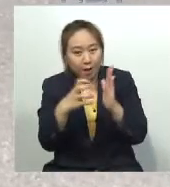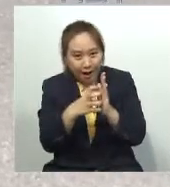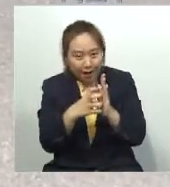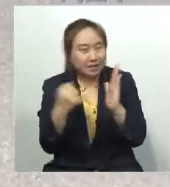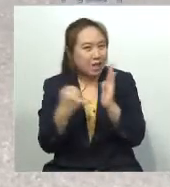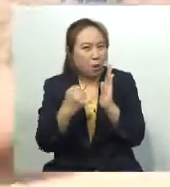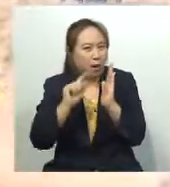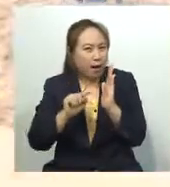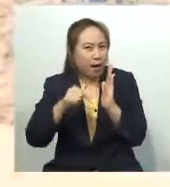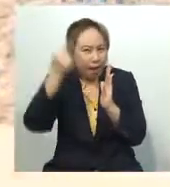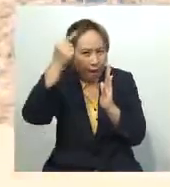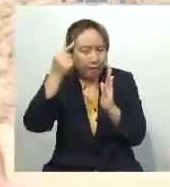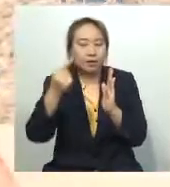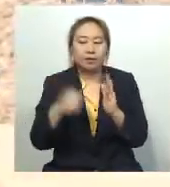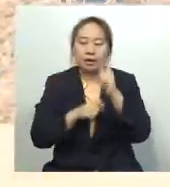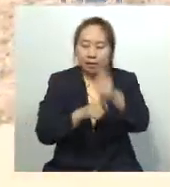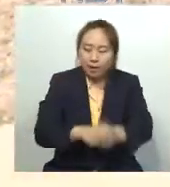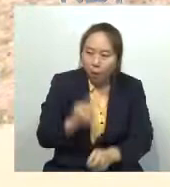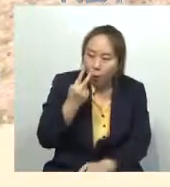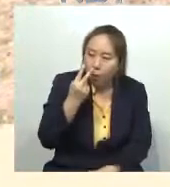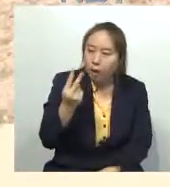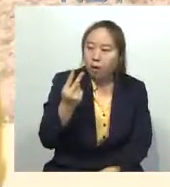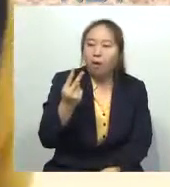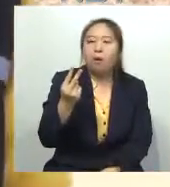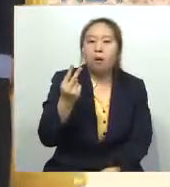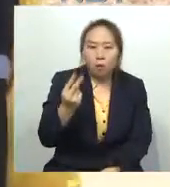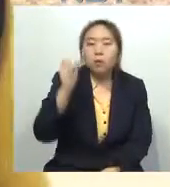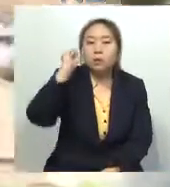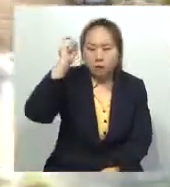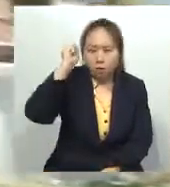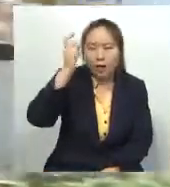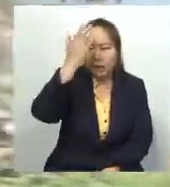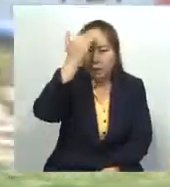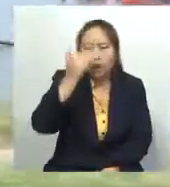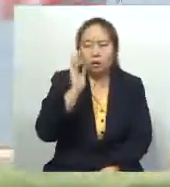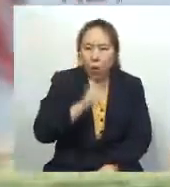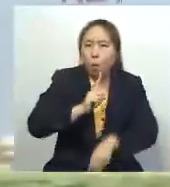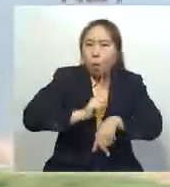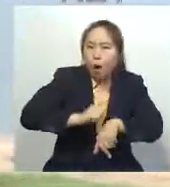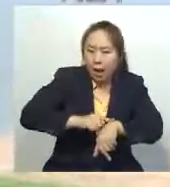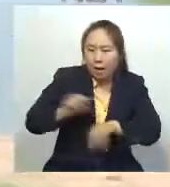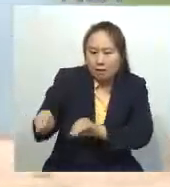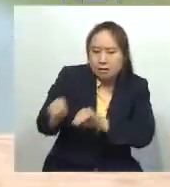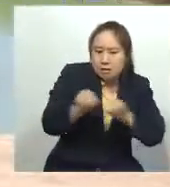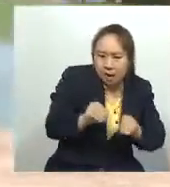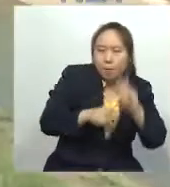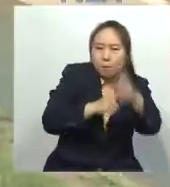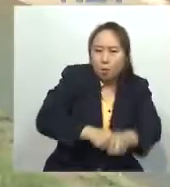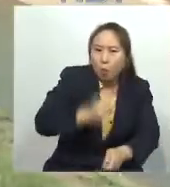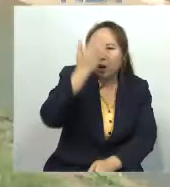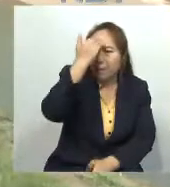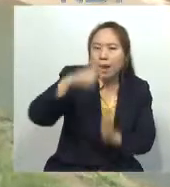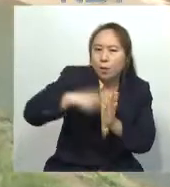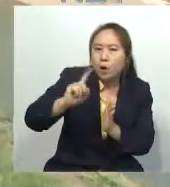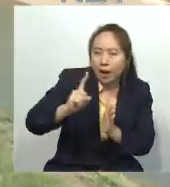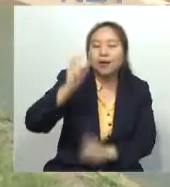จังหวัดแรกเกษตรกรที่นี่เข้าใจนะครับว่าเหตุที่จะต้องมีการปรับเปลี่ยนเวลาเพาะปลูกเพราะอะไ